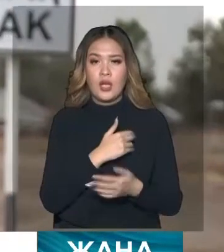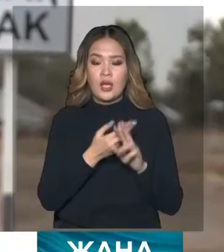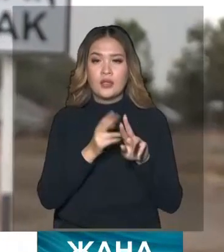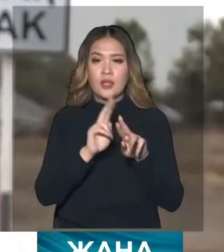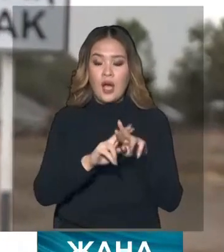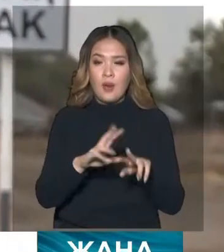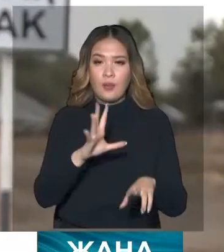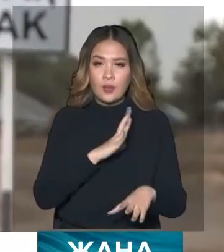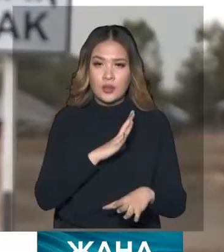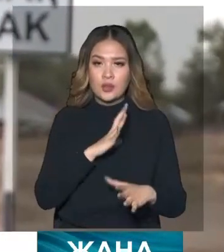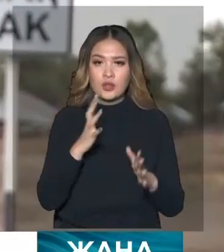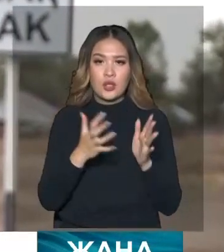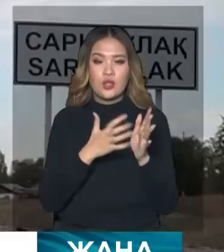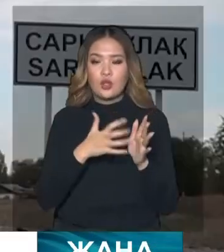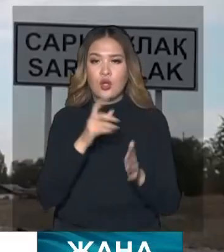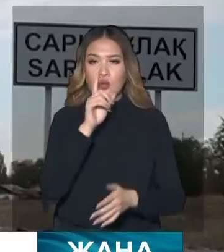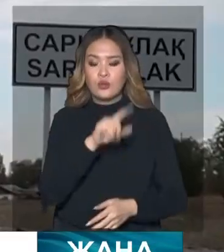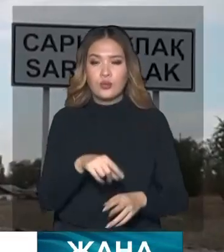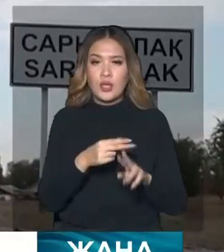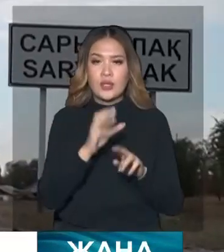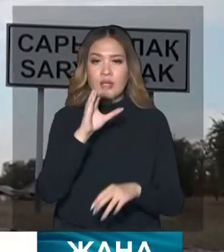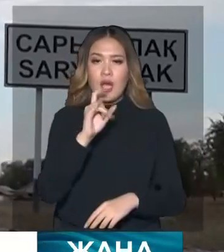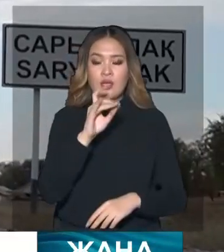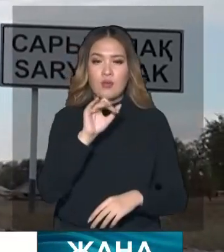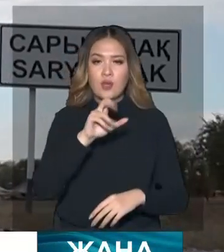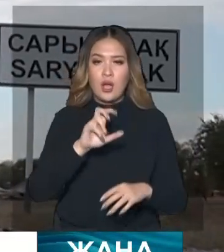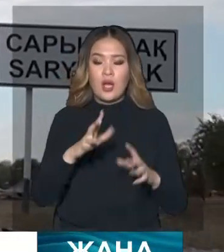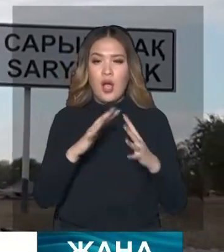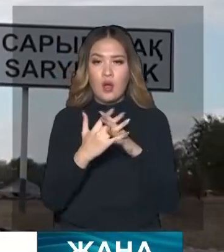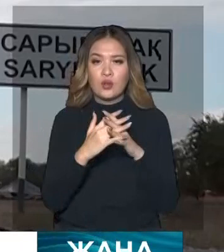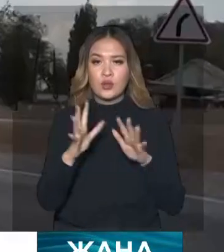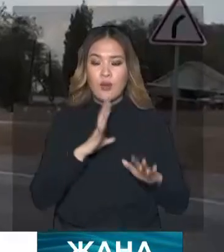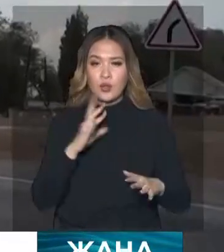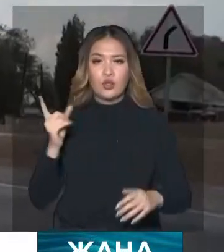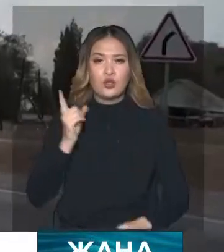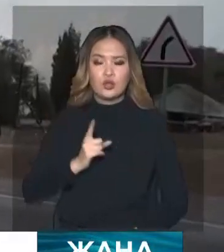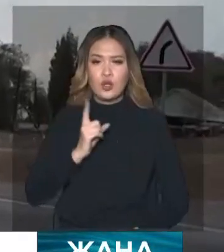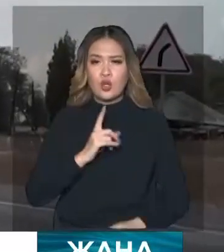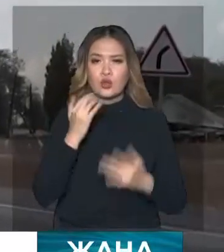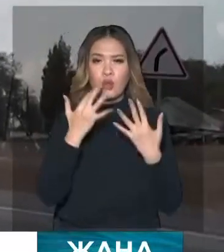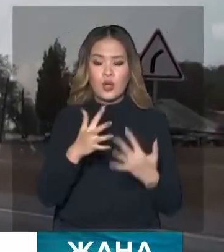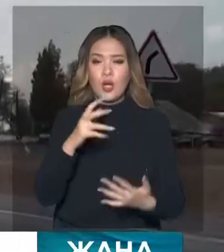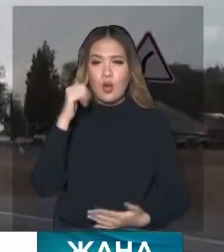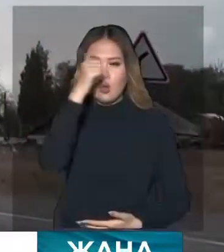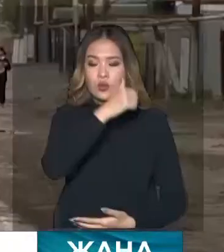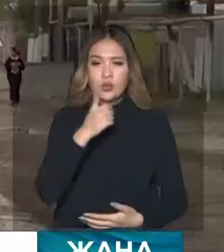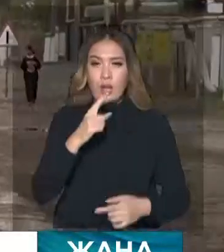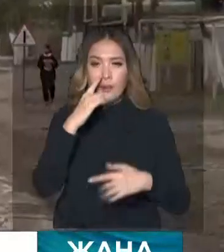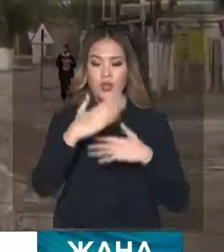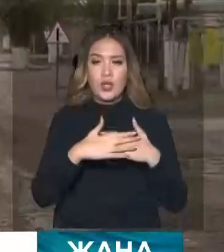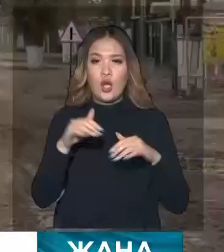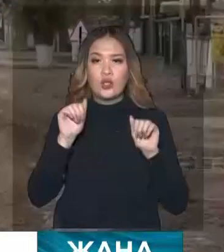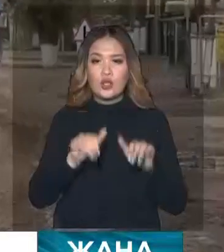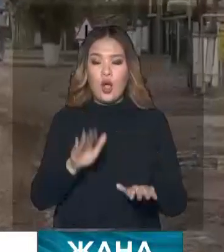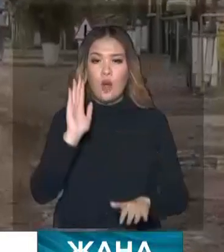көзінен тапшылық көрмейтін болды. Сарыбұлақ тұрғындарының ауыз суды сарыла күткеніне талай жылдың жүзі болған. Биыл бұл мәселе